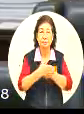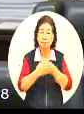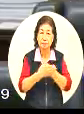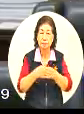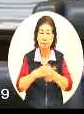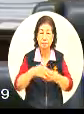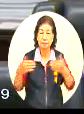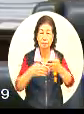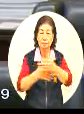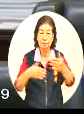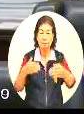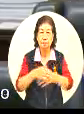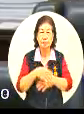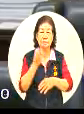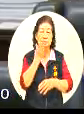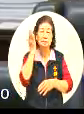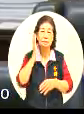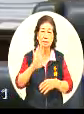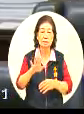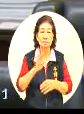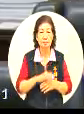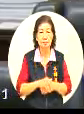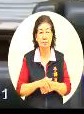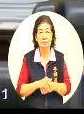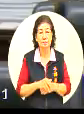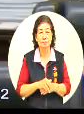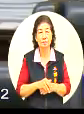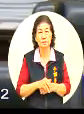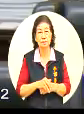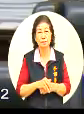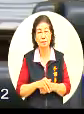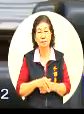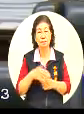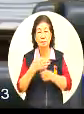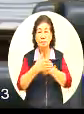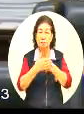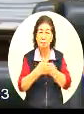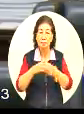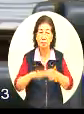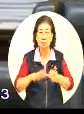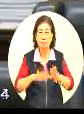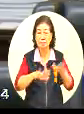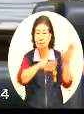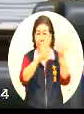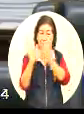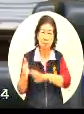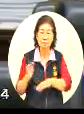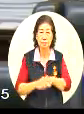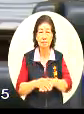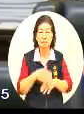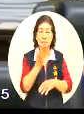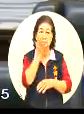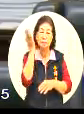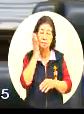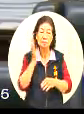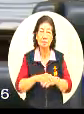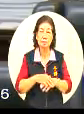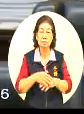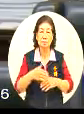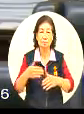畅那是不是我们要就是保持现况的通畅即使未征